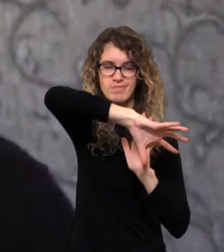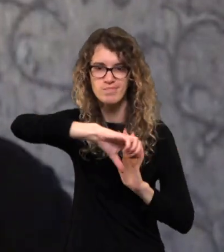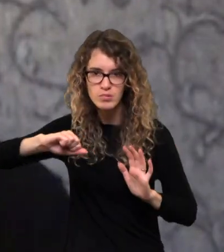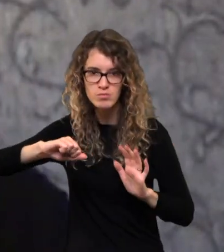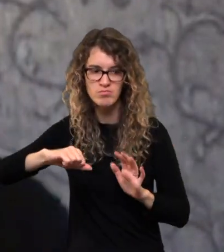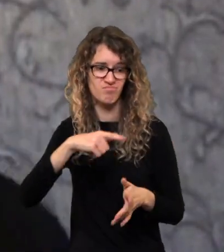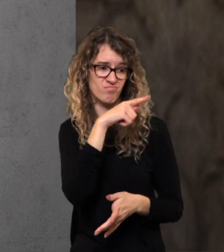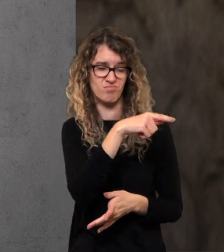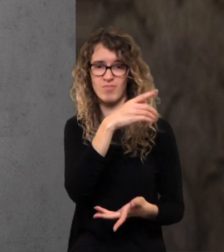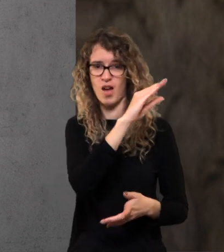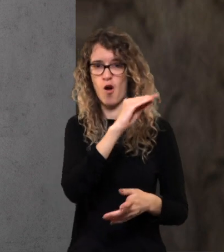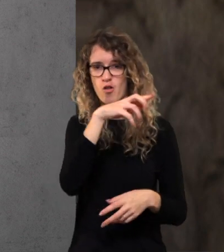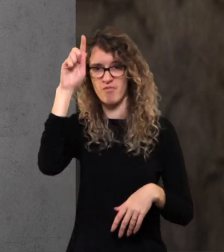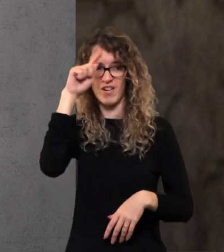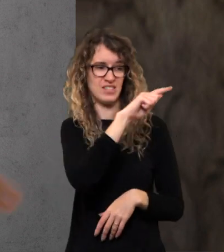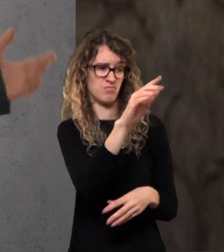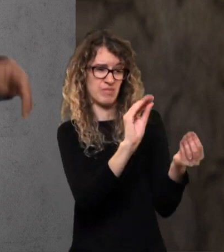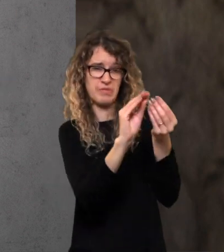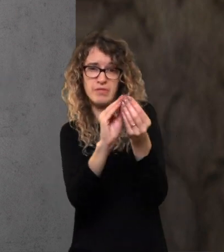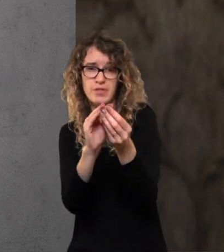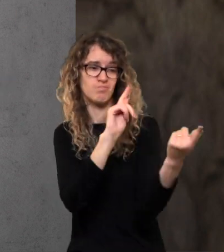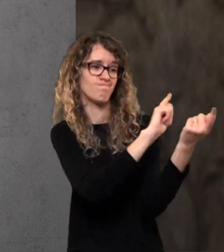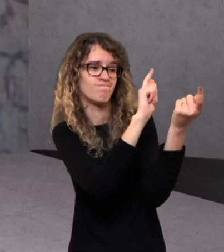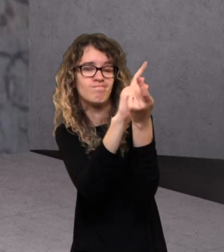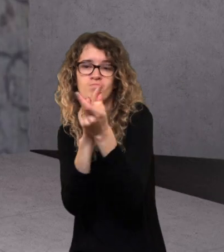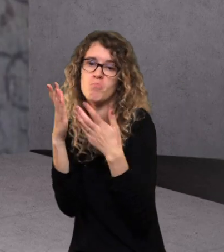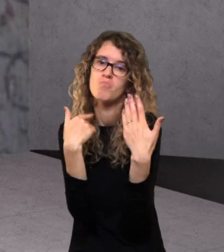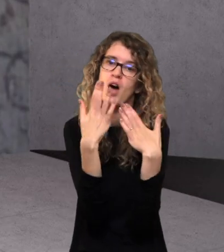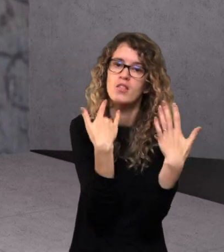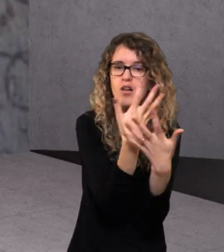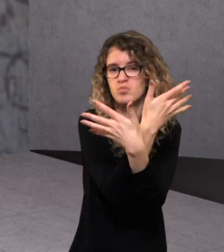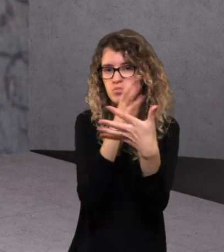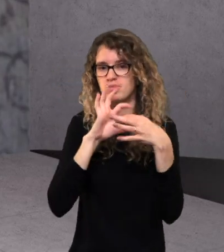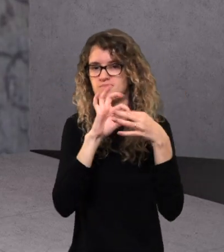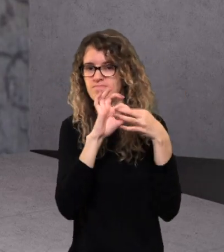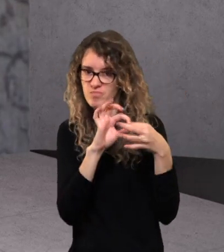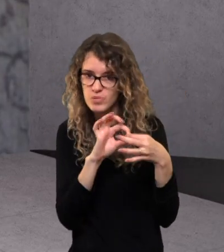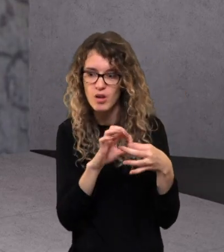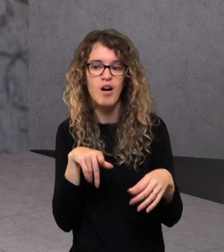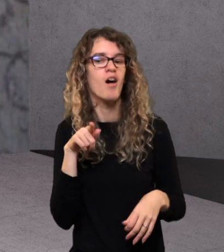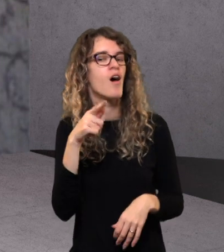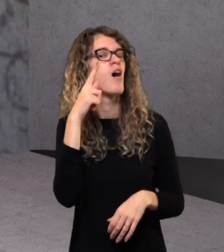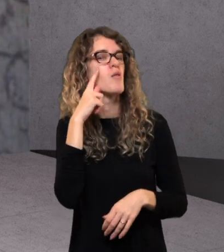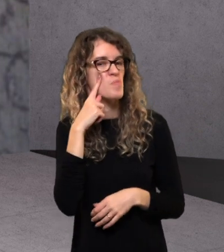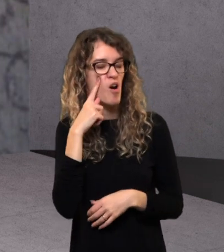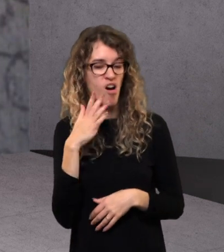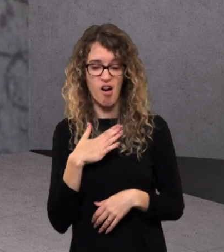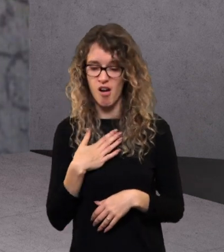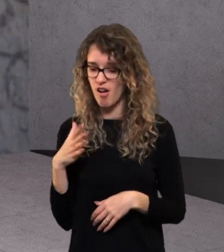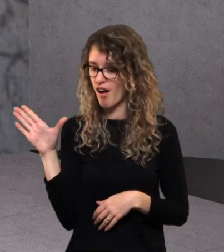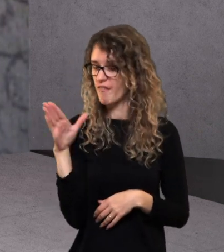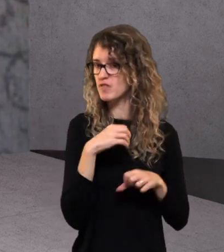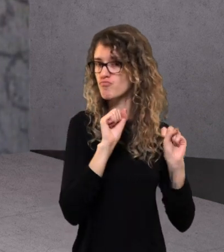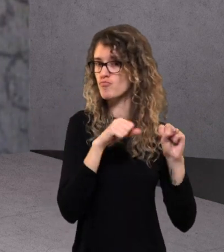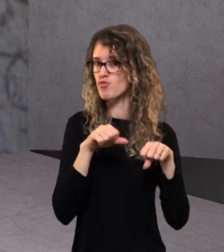iš mūsų Krymą, atėmė dalį Donbaso, su jo toliau bendravo civilizuoto šalis. Toliau susitikinėjo Amerikos, Europos